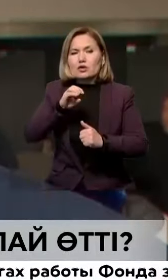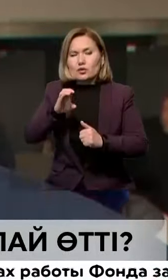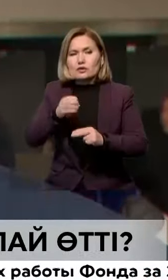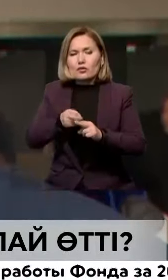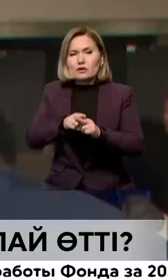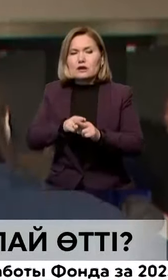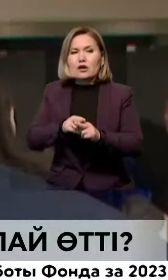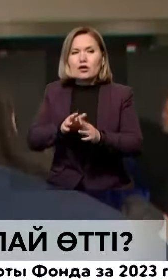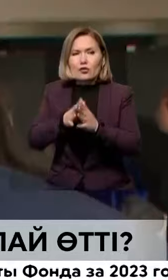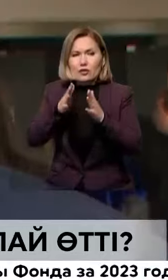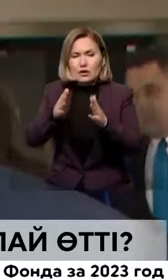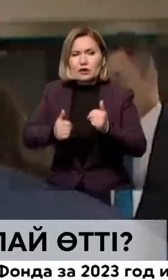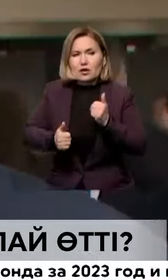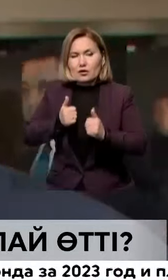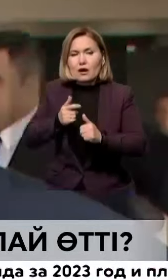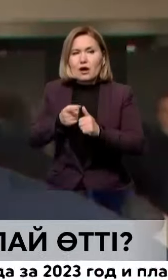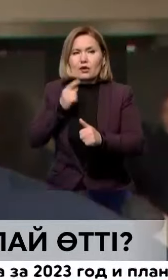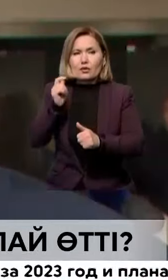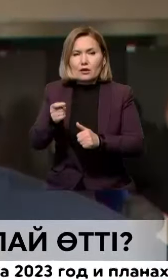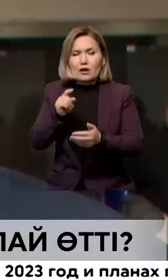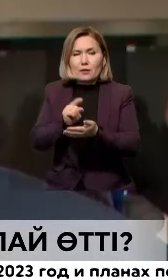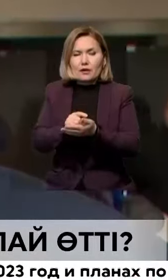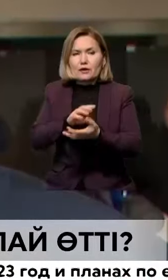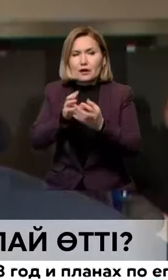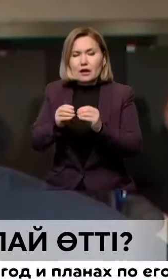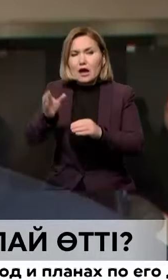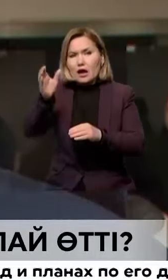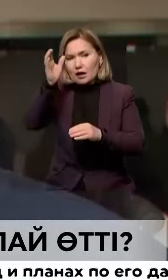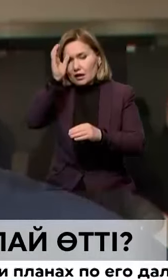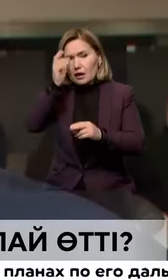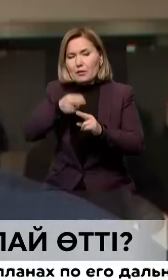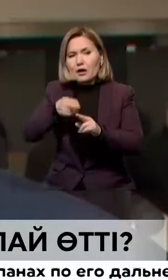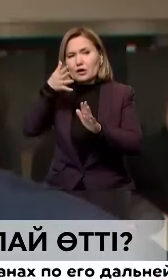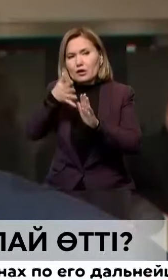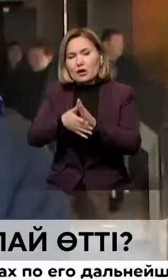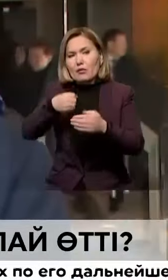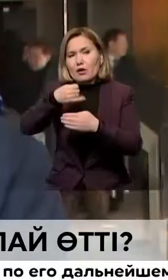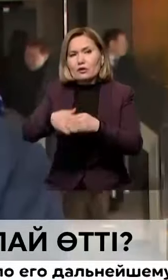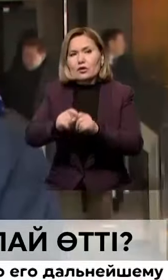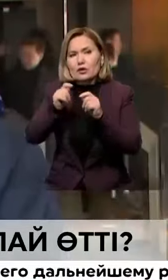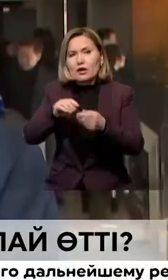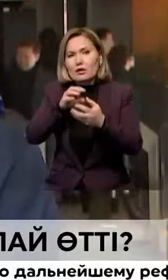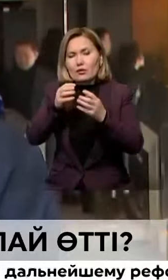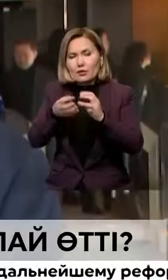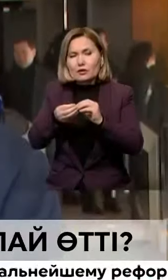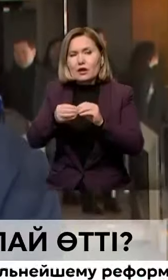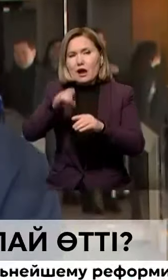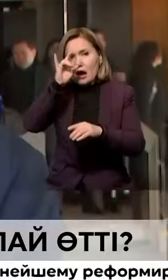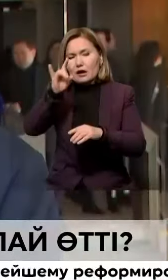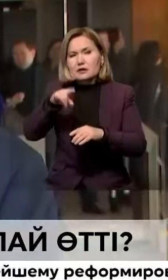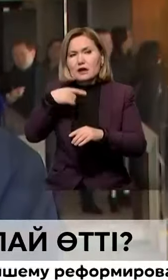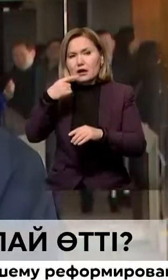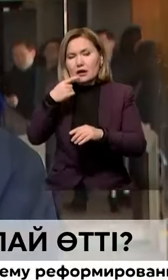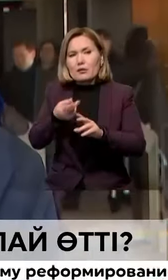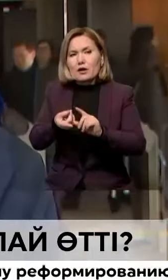алады. Ол өзі жеке ғылым зерттеу орталықтарын ашу құқығы болады және қазақ тілін ғылым